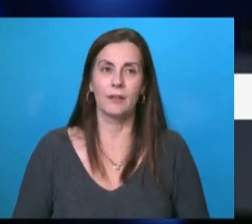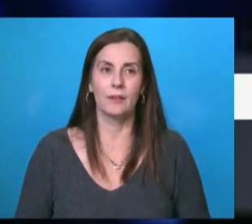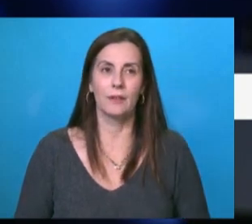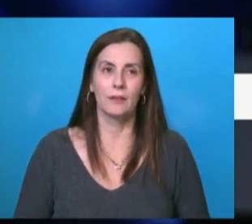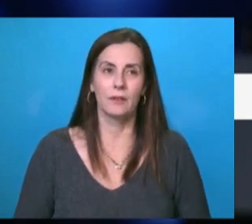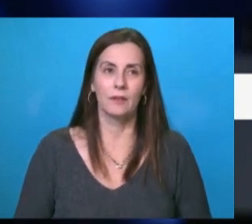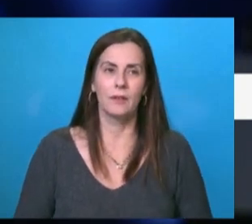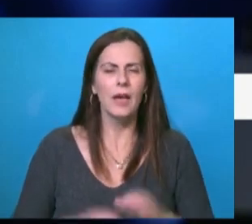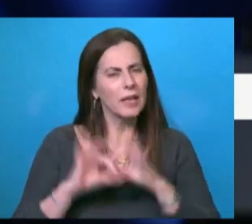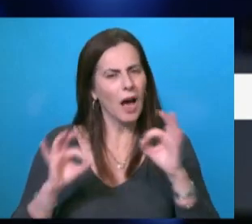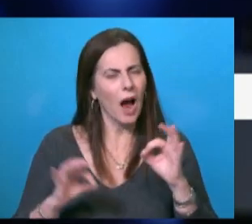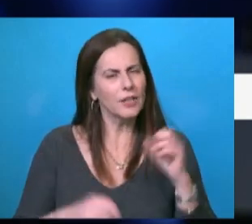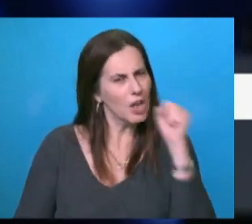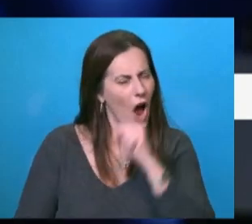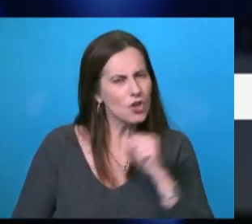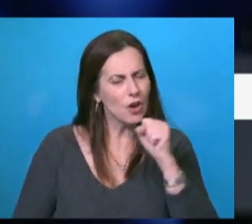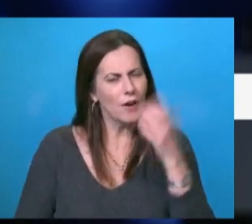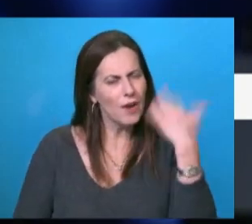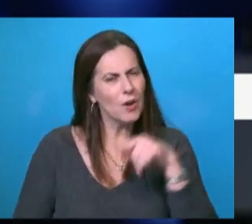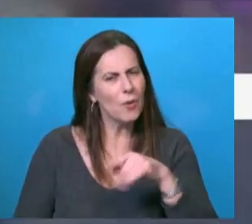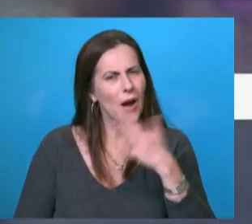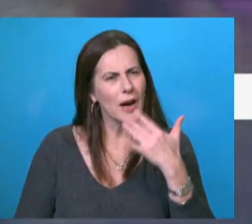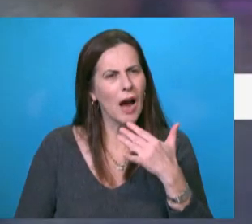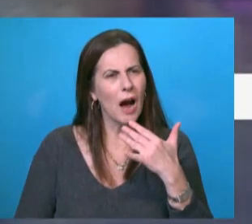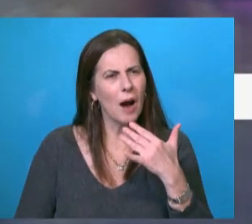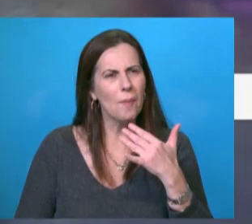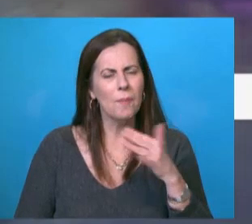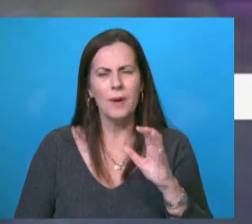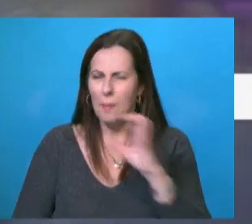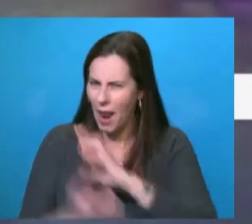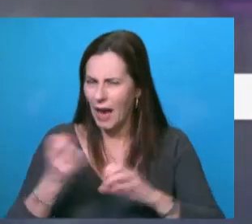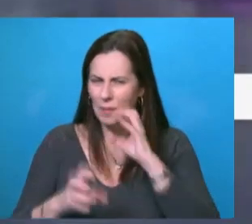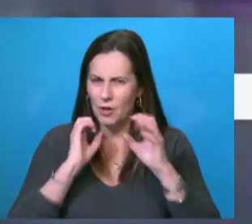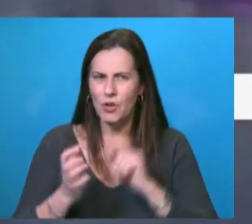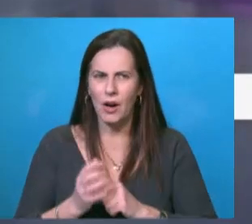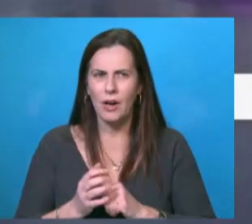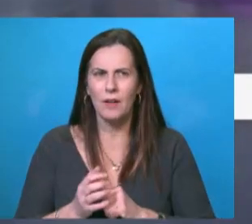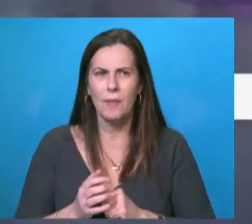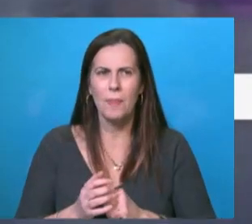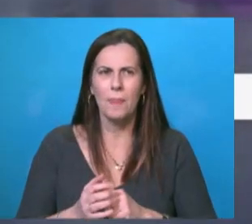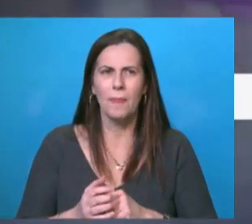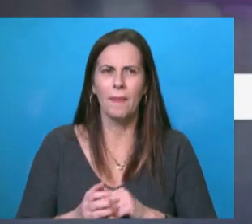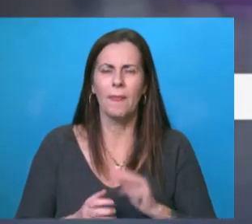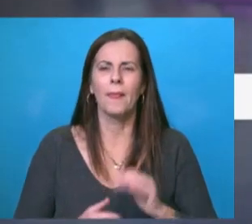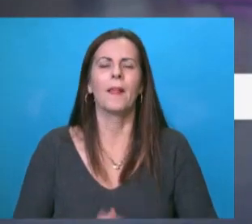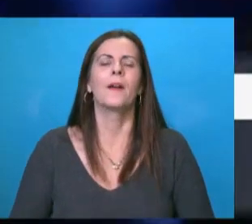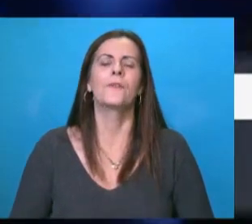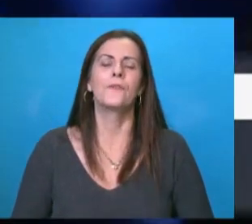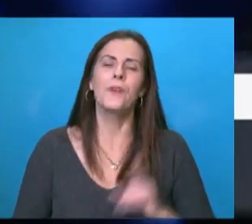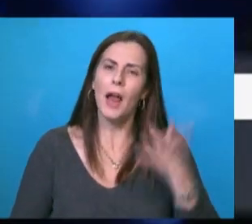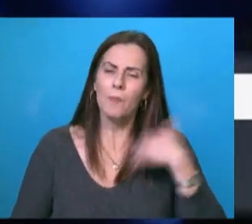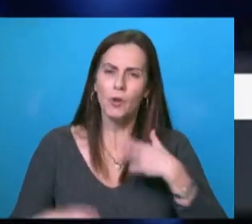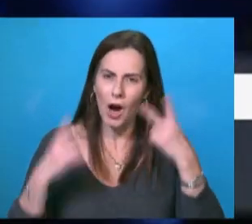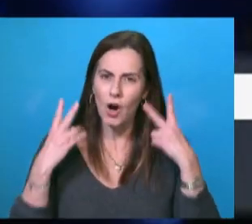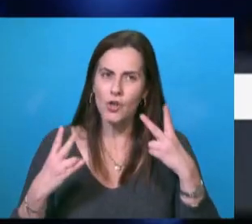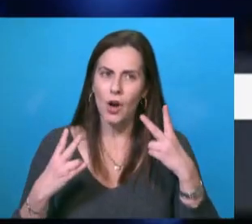והתחלתי לשיר את השיר הזה, והיה איתו גם כמה שערות, אפילו בתקשורת, על מחמוד דרוויש, כבר קטנה. והיה לי מאוד מאוד חשוב להכיר